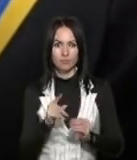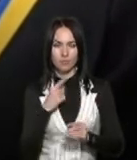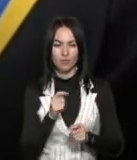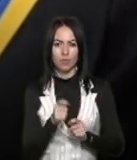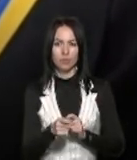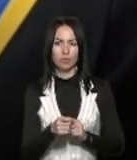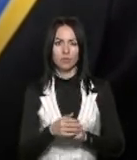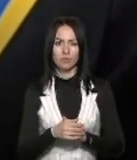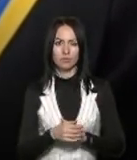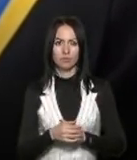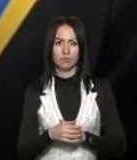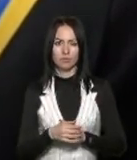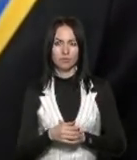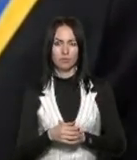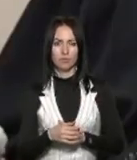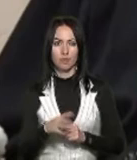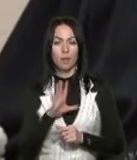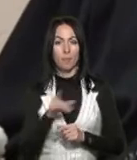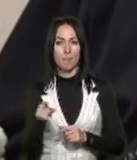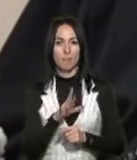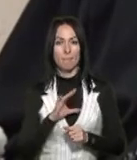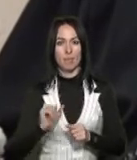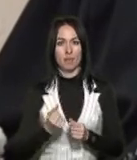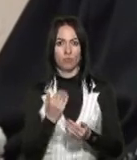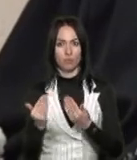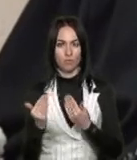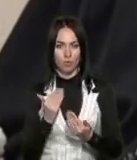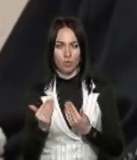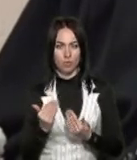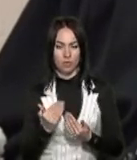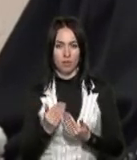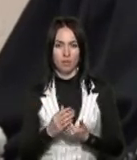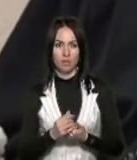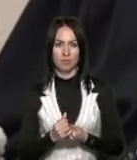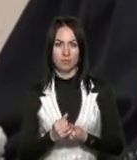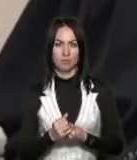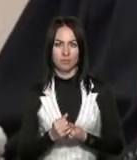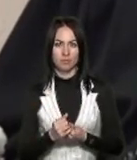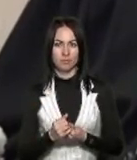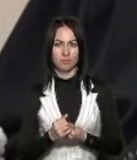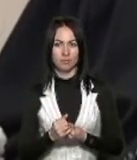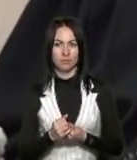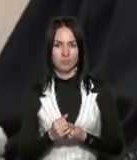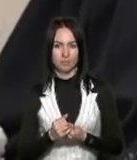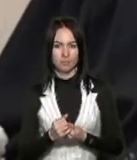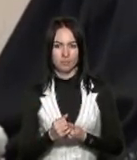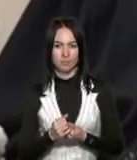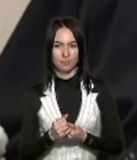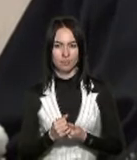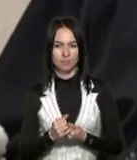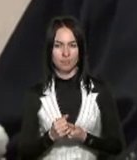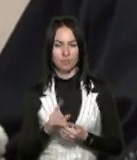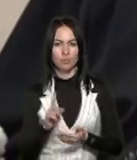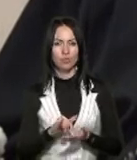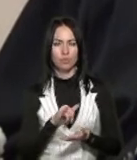так бували у дружних відносинах. На час судового розгляду ми виявимо будь-якого розкарання. Тому що приходять до висновку, що Безрук